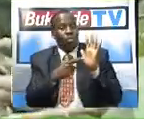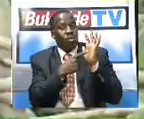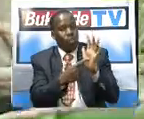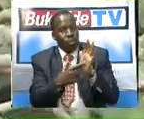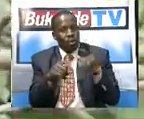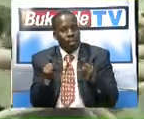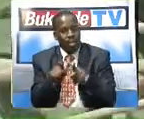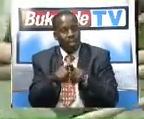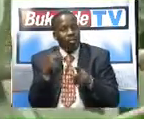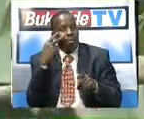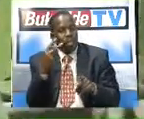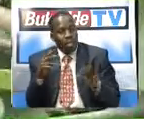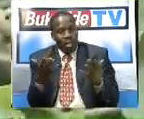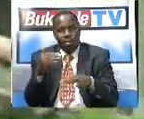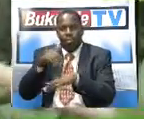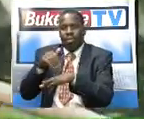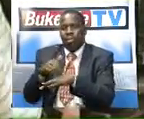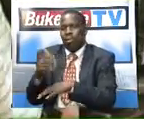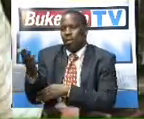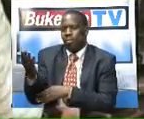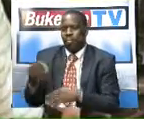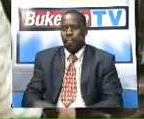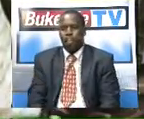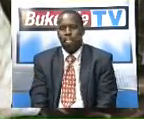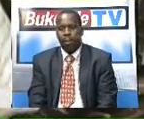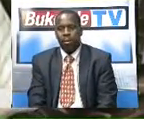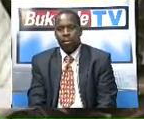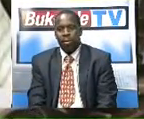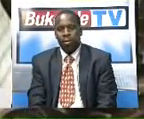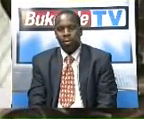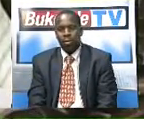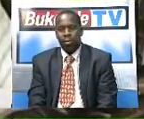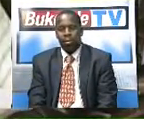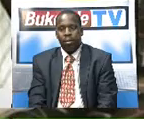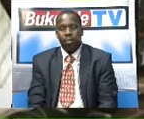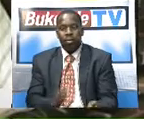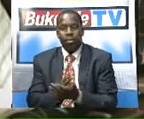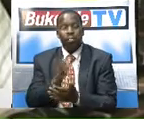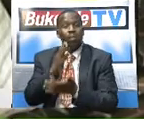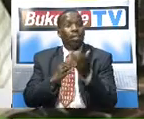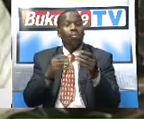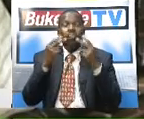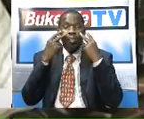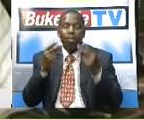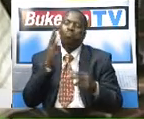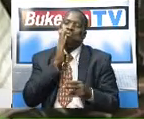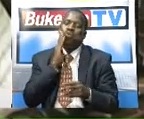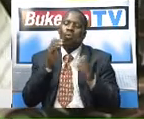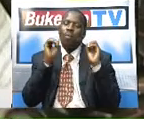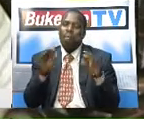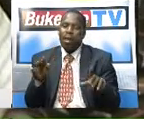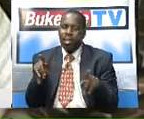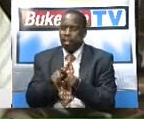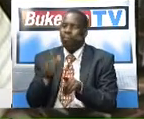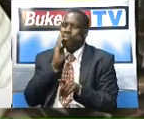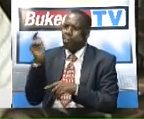Nuwa bw'ategeezezza ng'omulimu guno okutambula. Naye najjumula nalaba ku bazungu eri abatabalabangako n'omuzungu naye